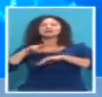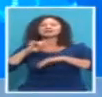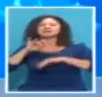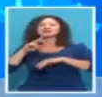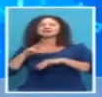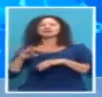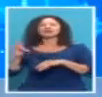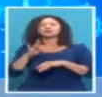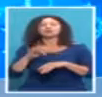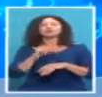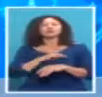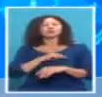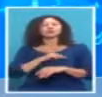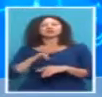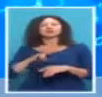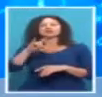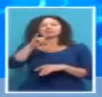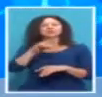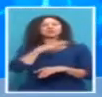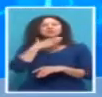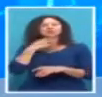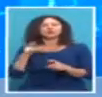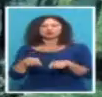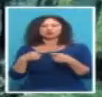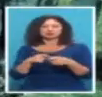работе авиакомпании было немало нарушений.